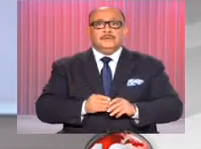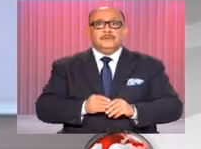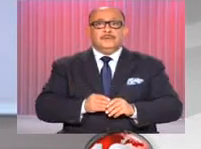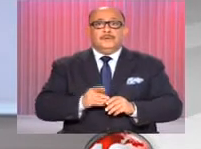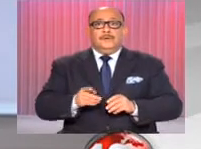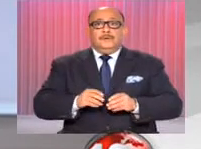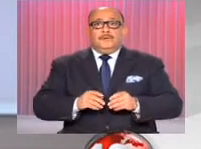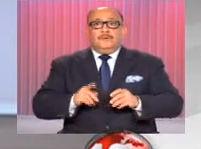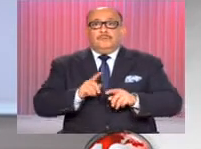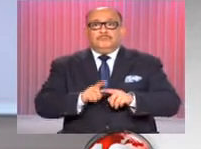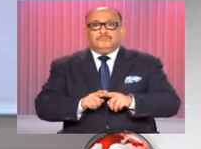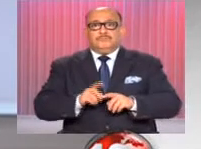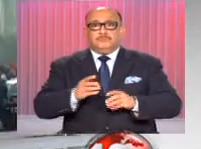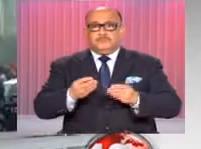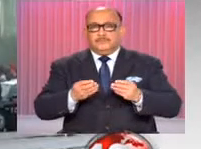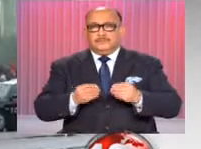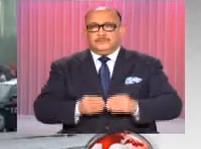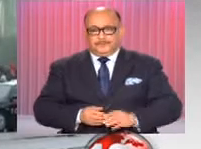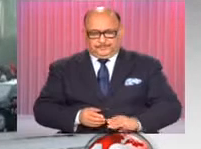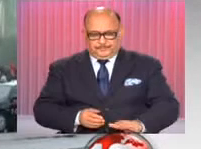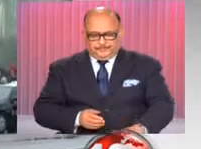عملية إجلائهم.